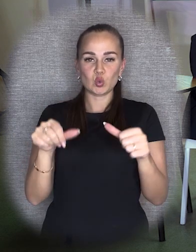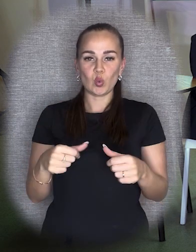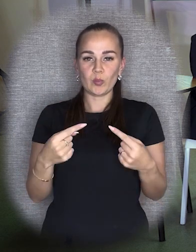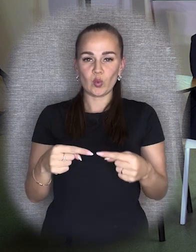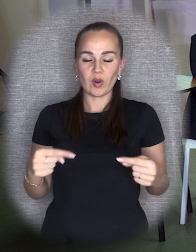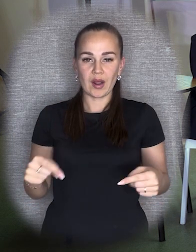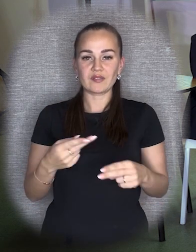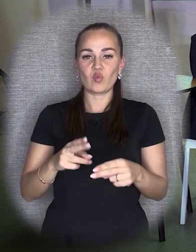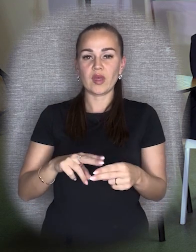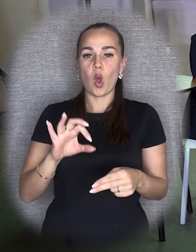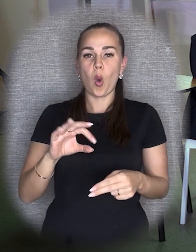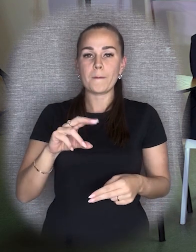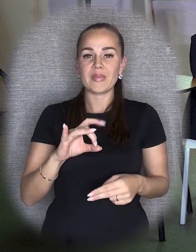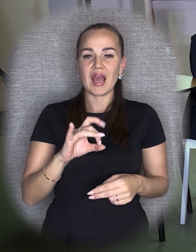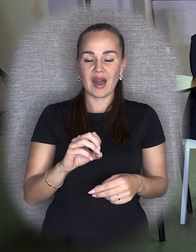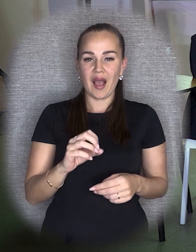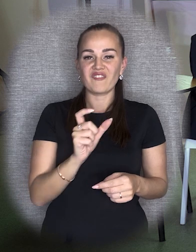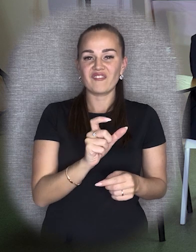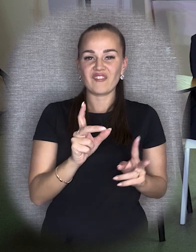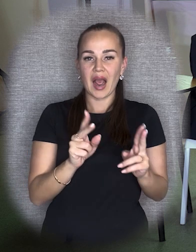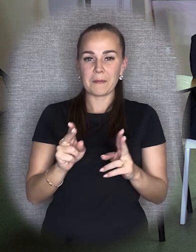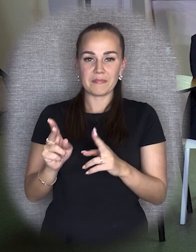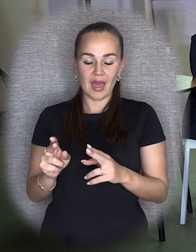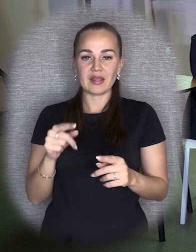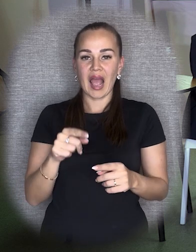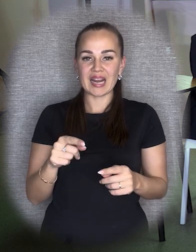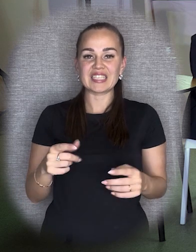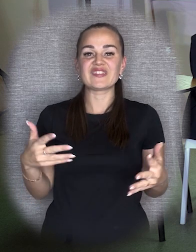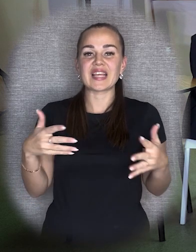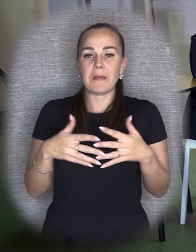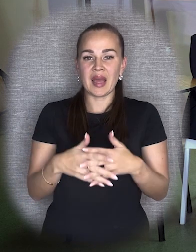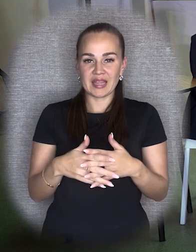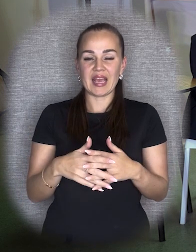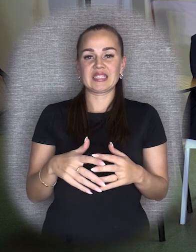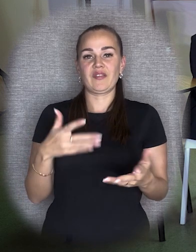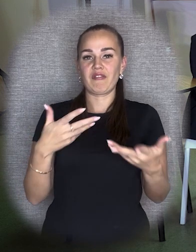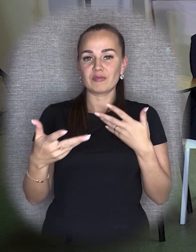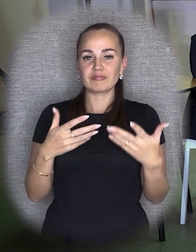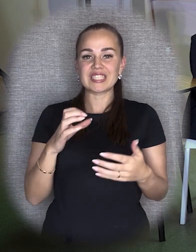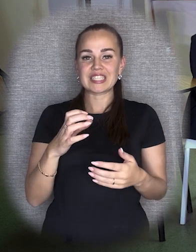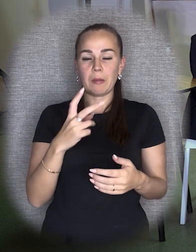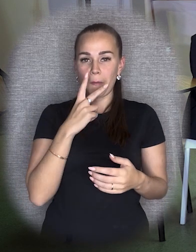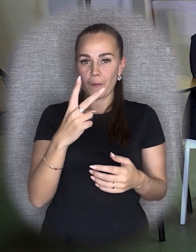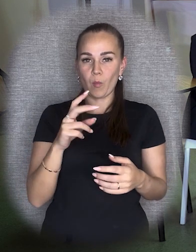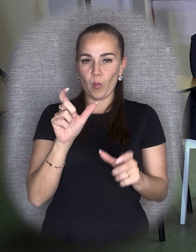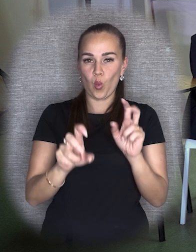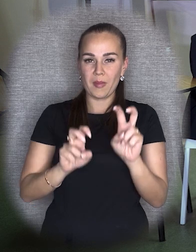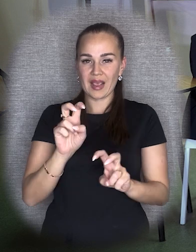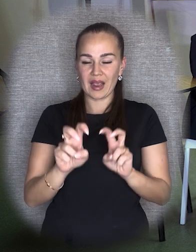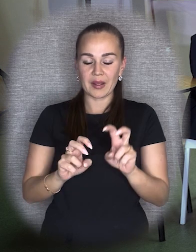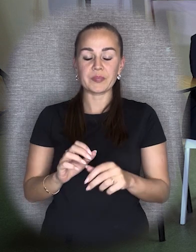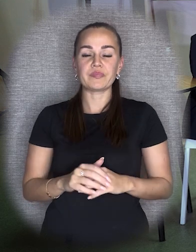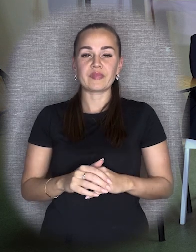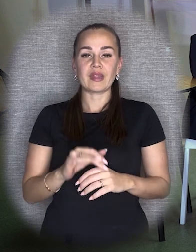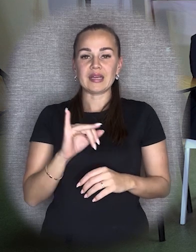под оперные фрагменты они у нас взаимодействовали, так сказать, с публикой, и таким образом мы выдвинули скульптуру